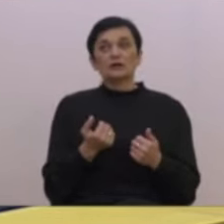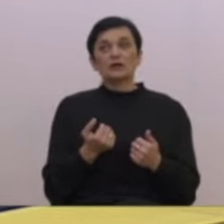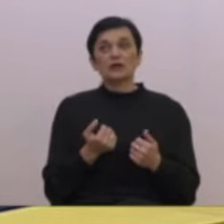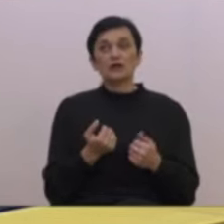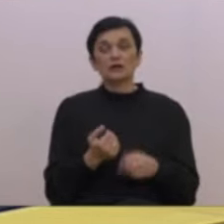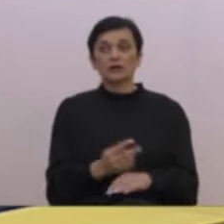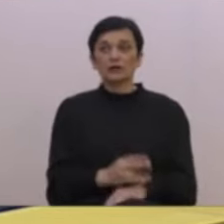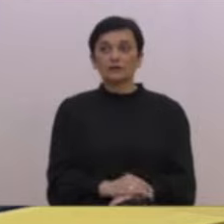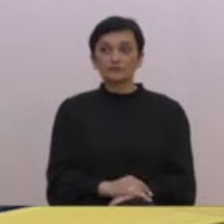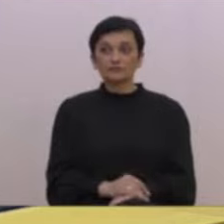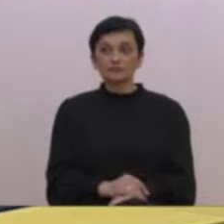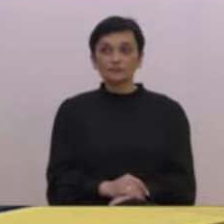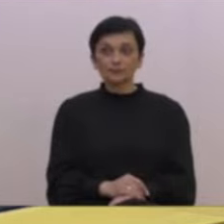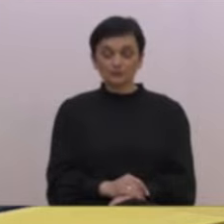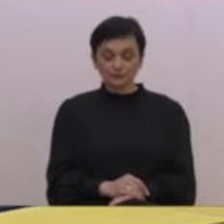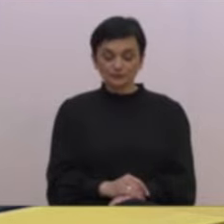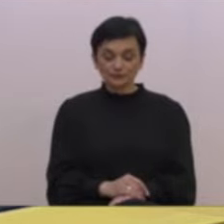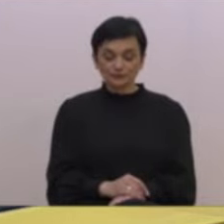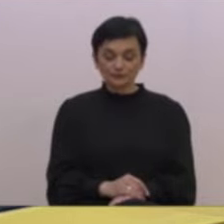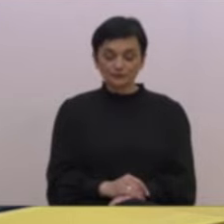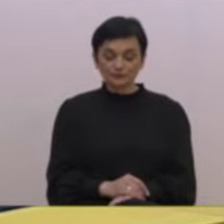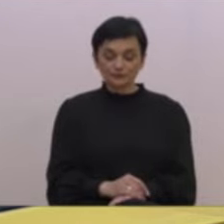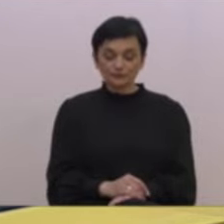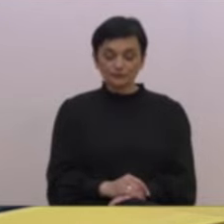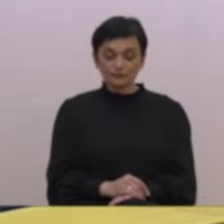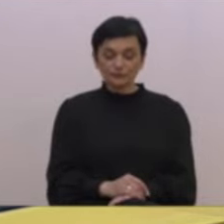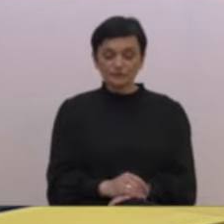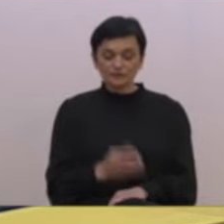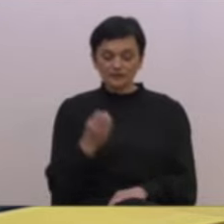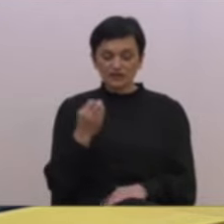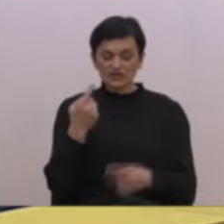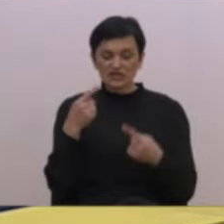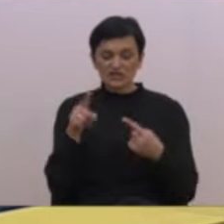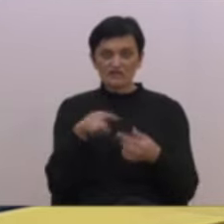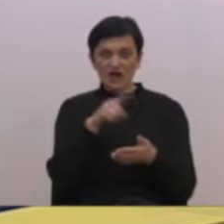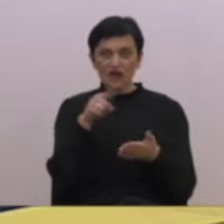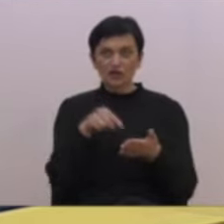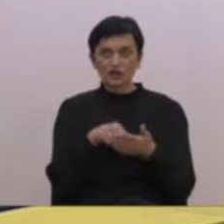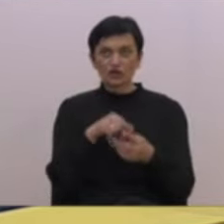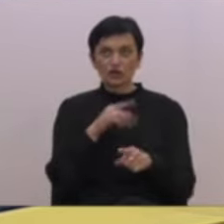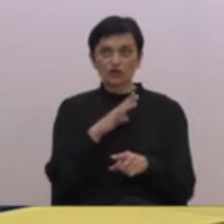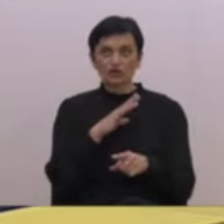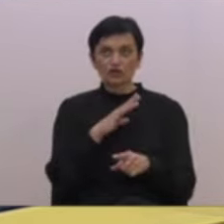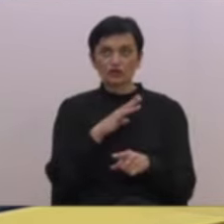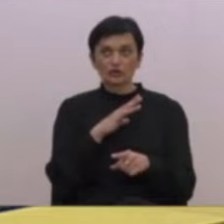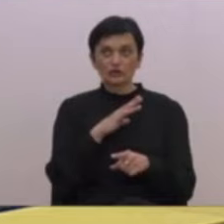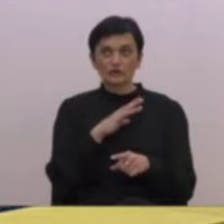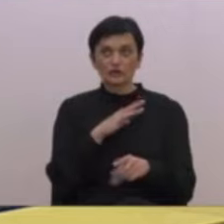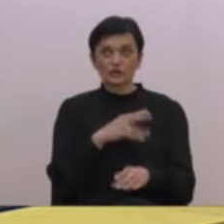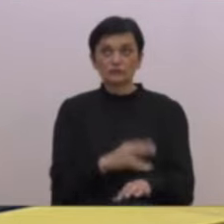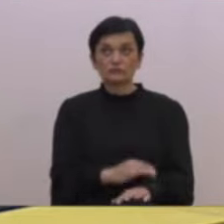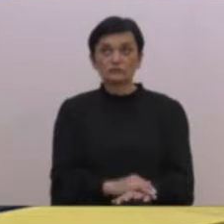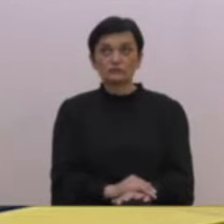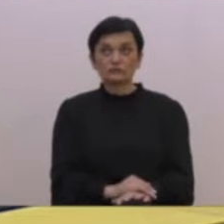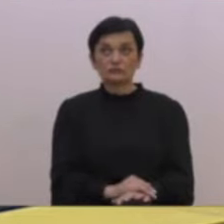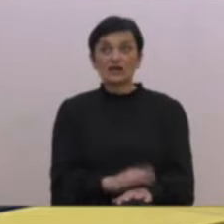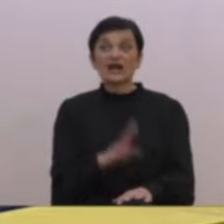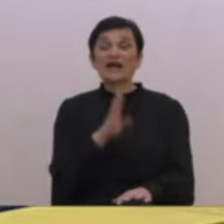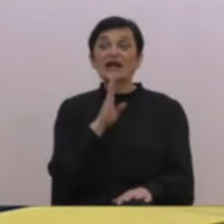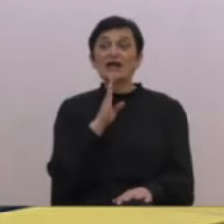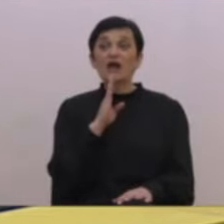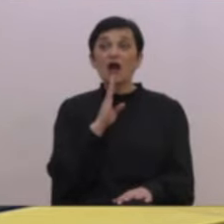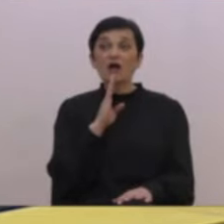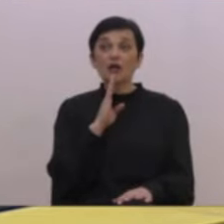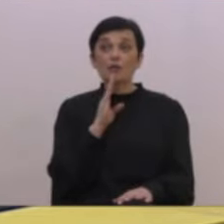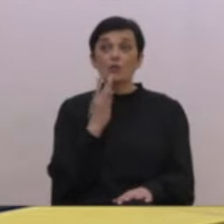და გულში ქალებს აქ კიდე სხვა კითხვაც იყო ამაზე დასმული, რომ arătă că Halebs are